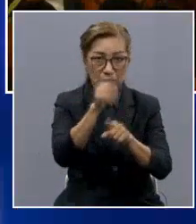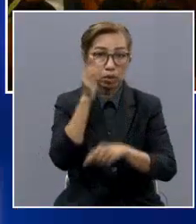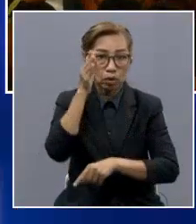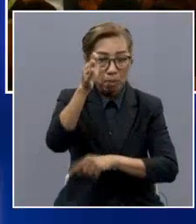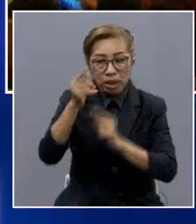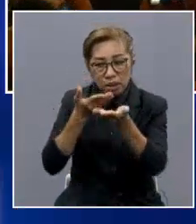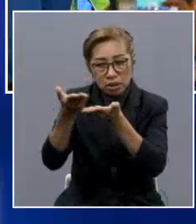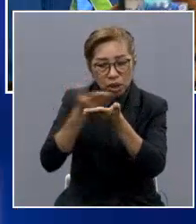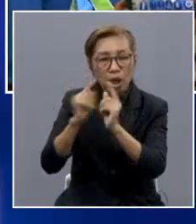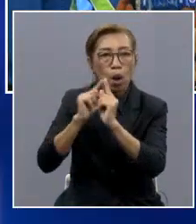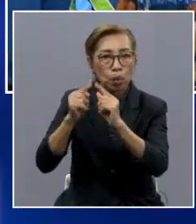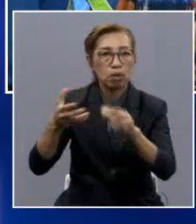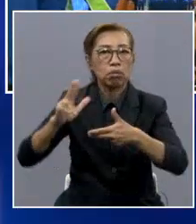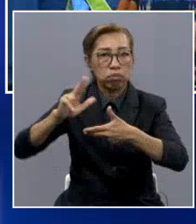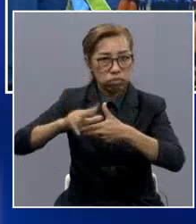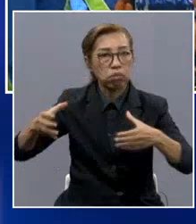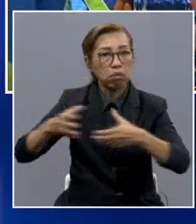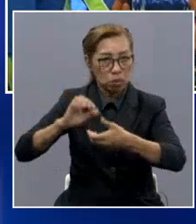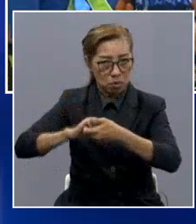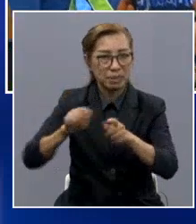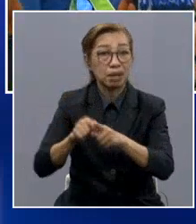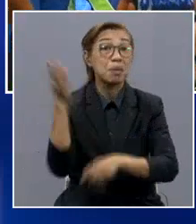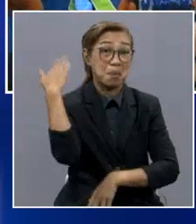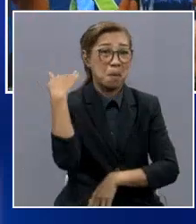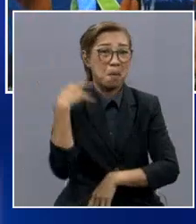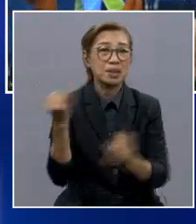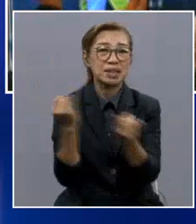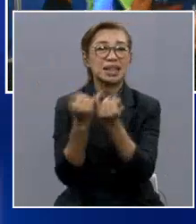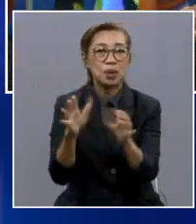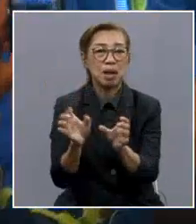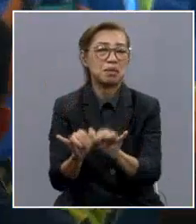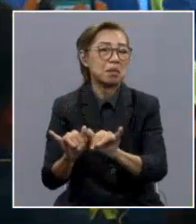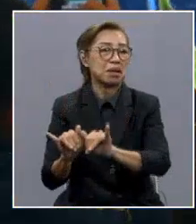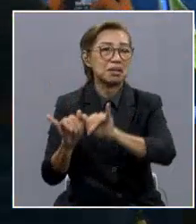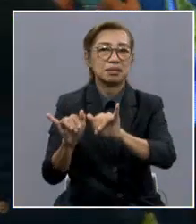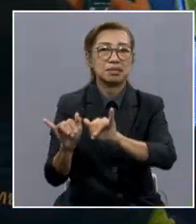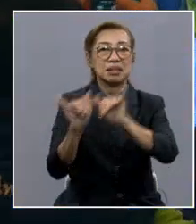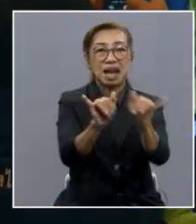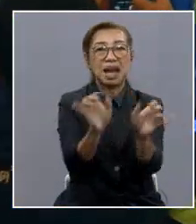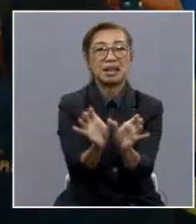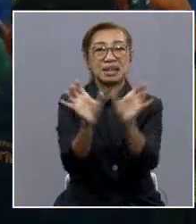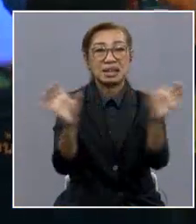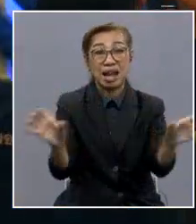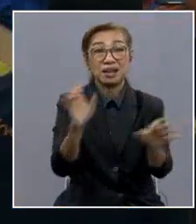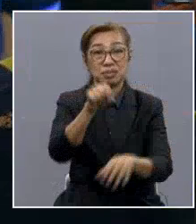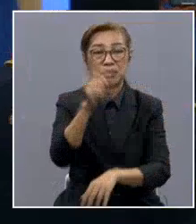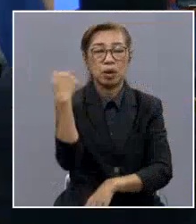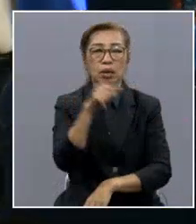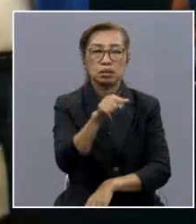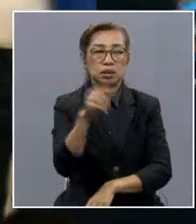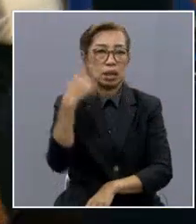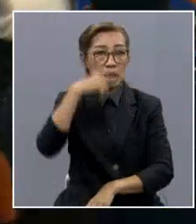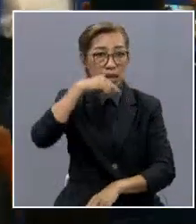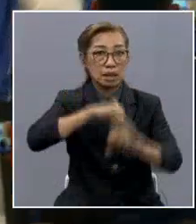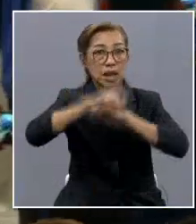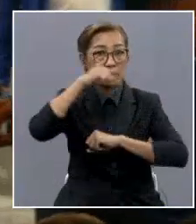ยนะครับนี่ก็คนเก่าคนคุ้นเคยเหมือนกันก่อนที่จะแยกกันไปอยู่เนี่ยนะครับมันเป็นความเคลื่อนไหวหลังจากที่การเจรจาระหว่างไทยสร้าง